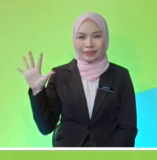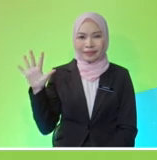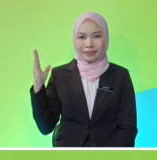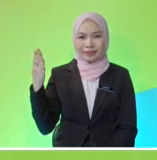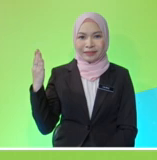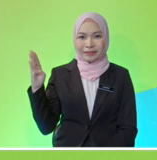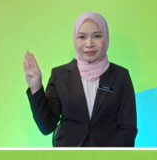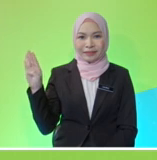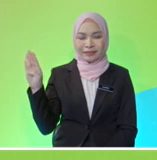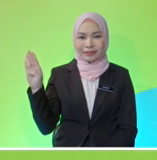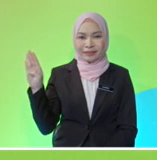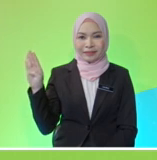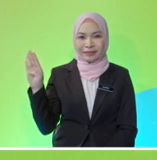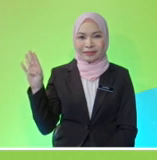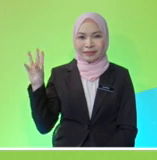15.